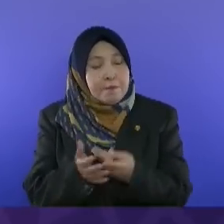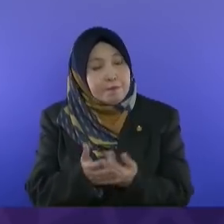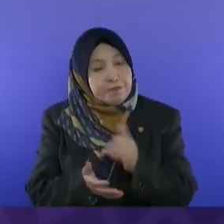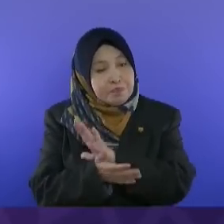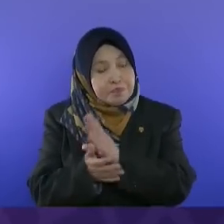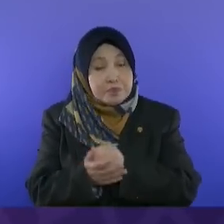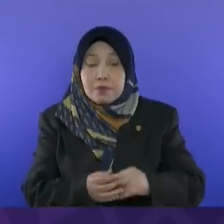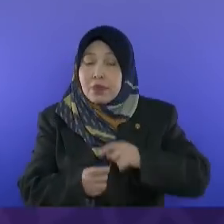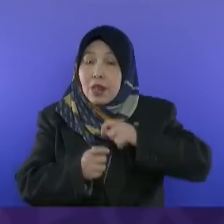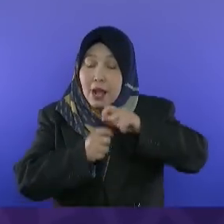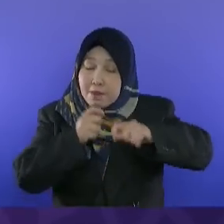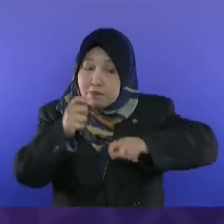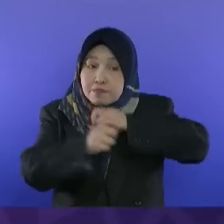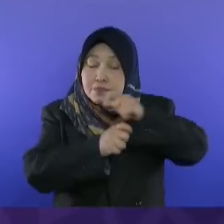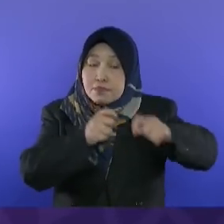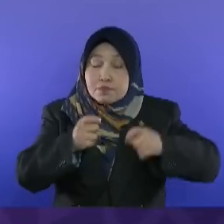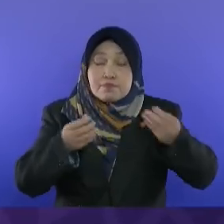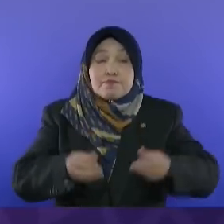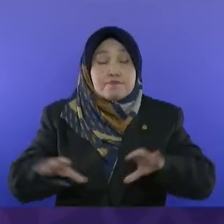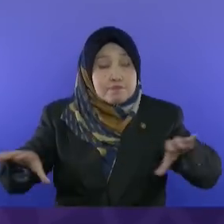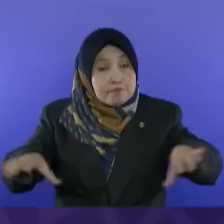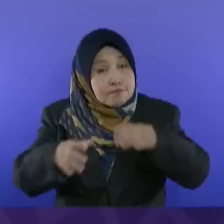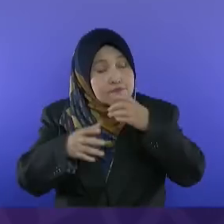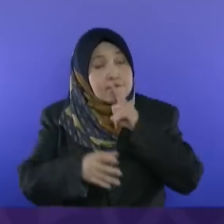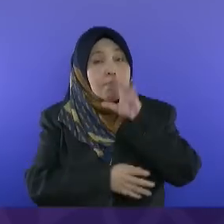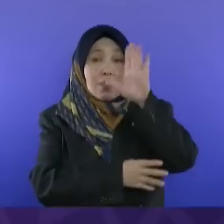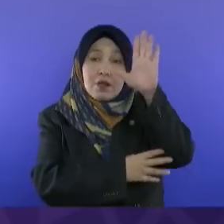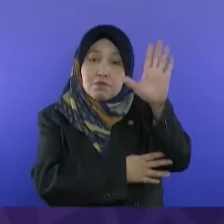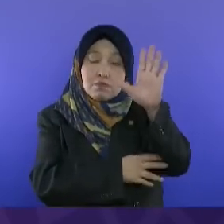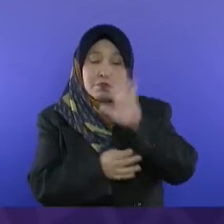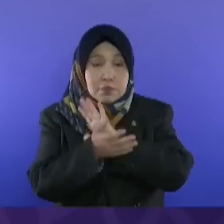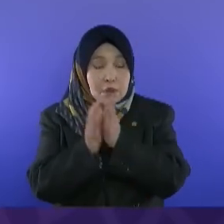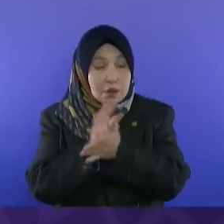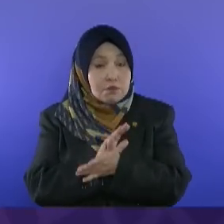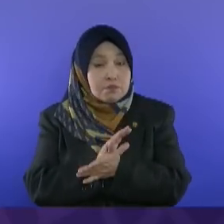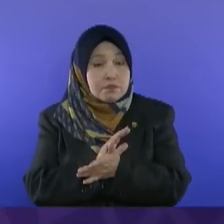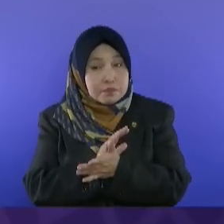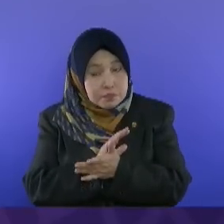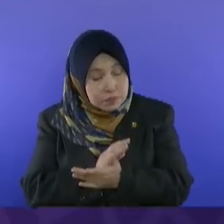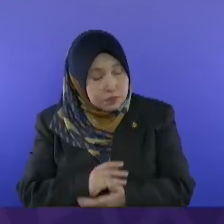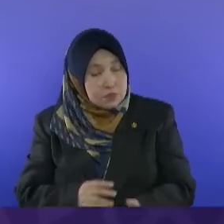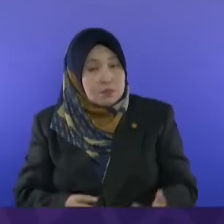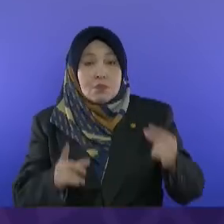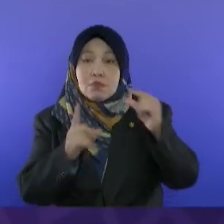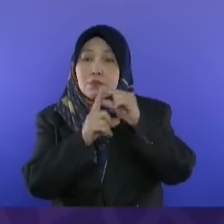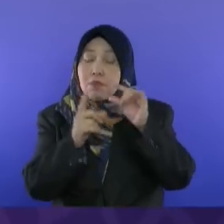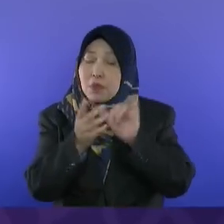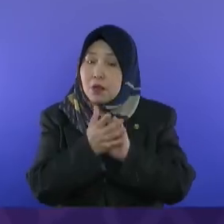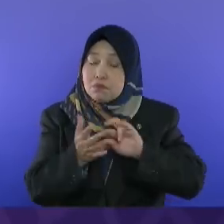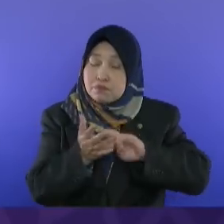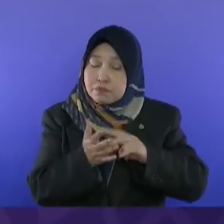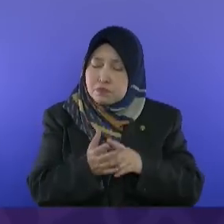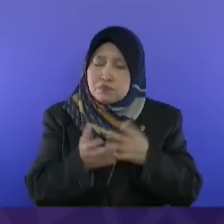mengikat janji ya mengambil janji Oke kalimah nih